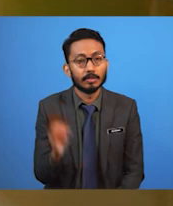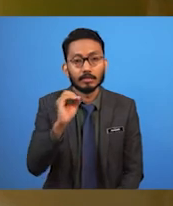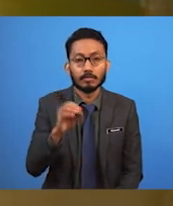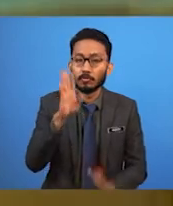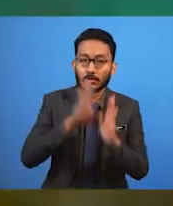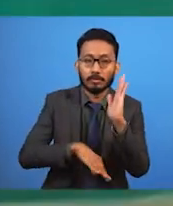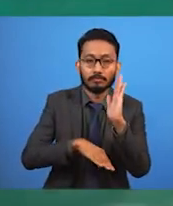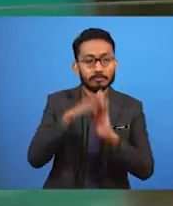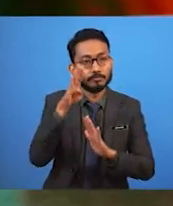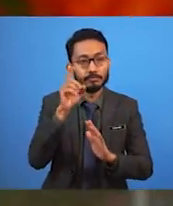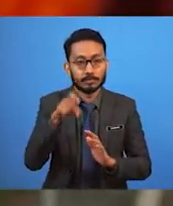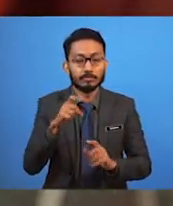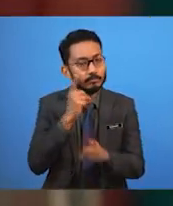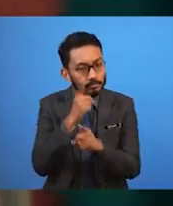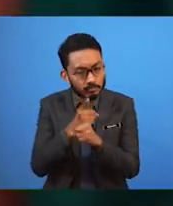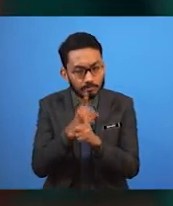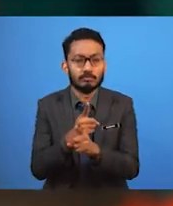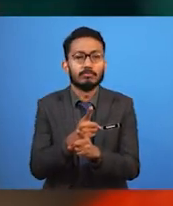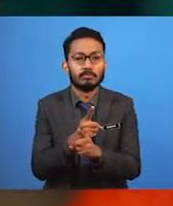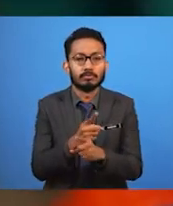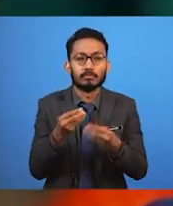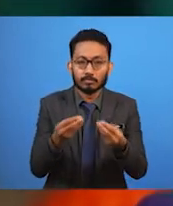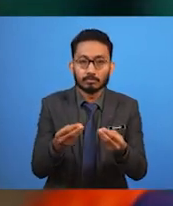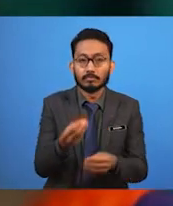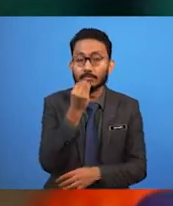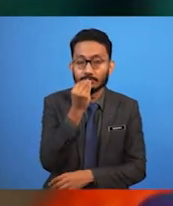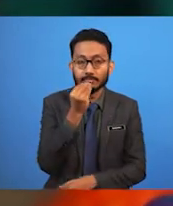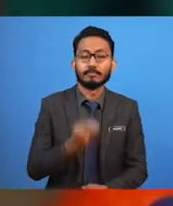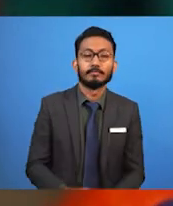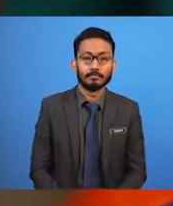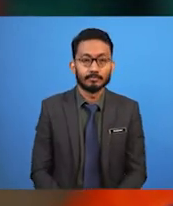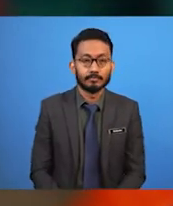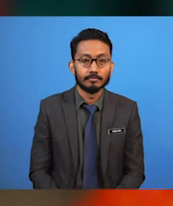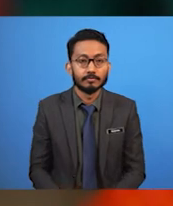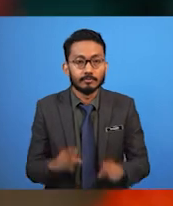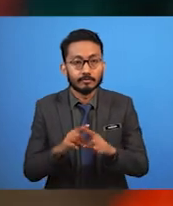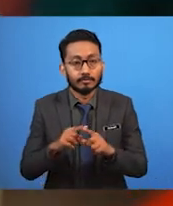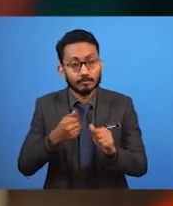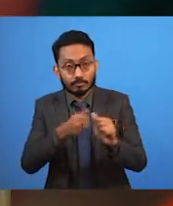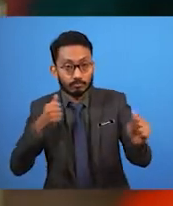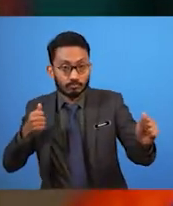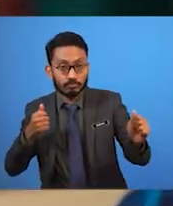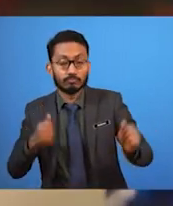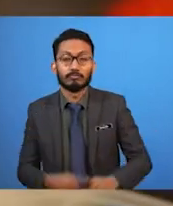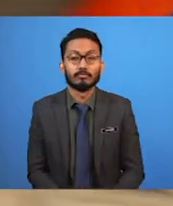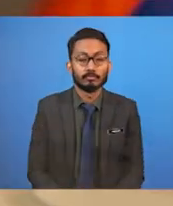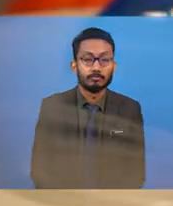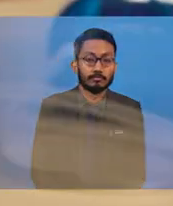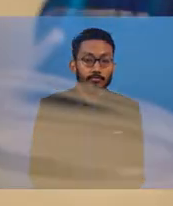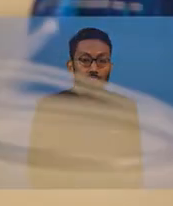atau terkurang semasa memberi makanan bagi mengelakkan persekitaran tenakan terjejas.